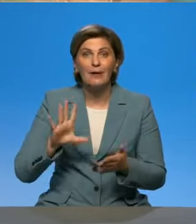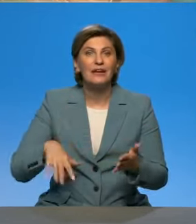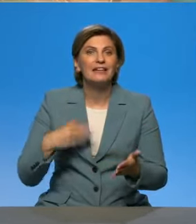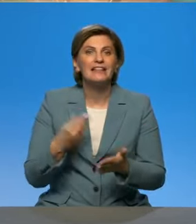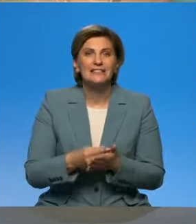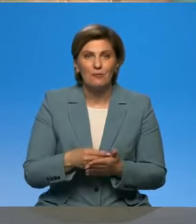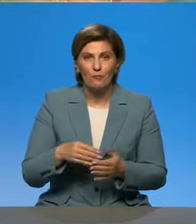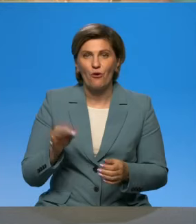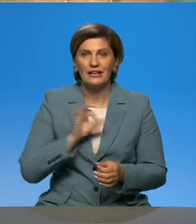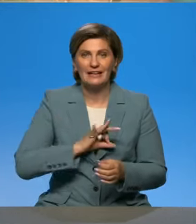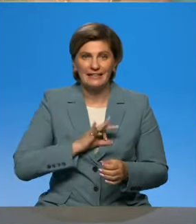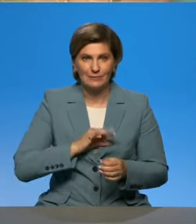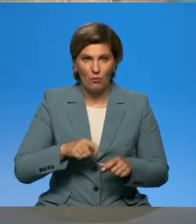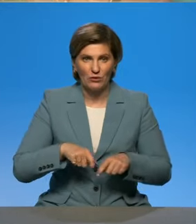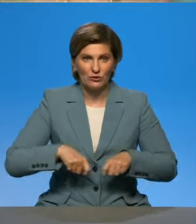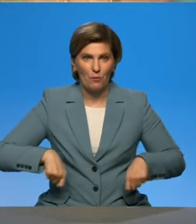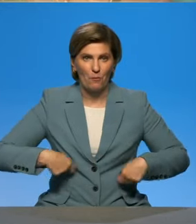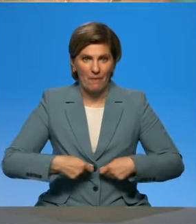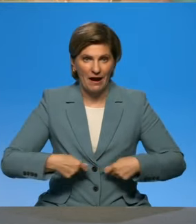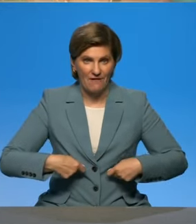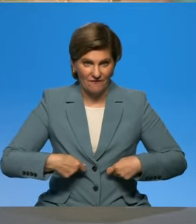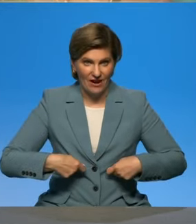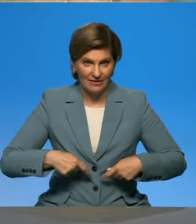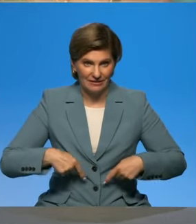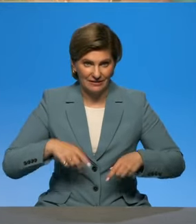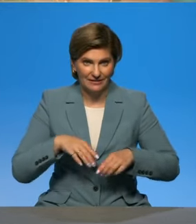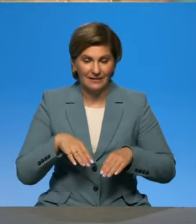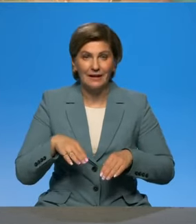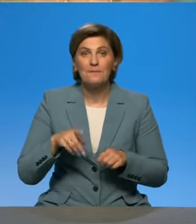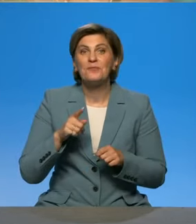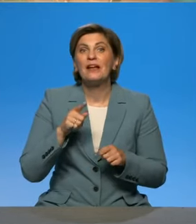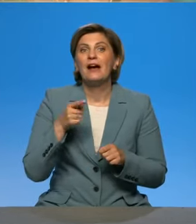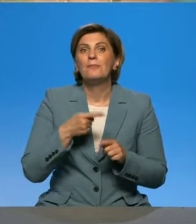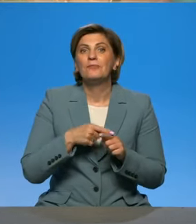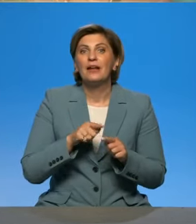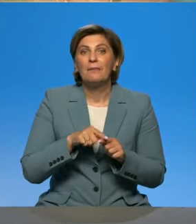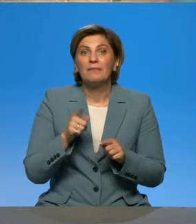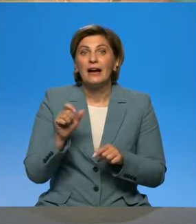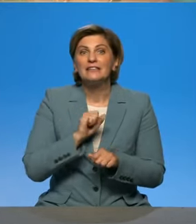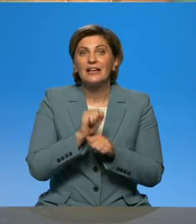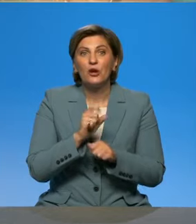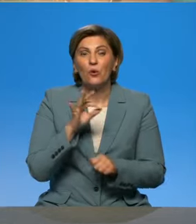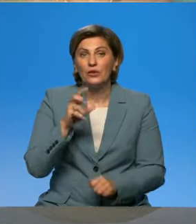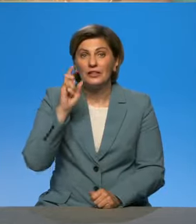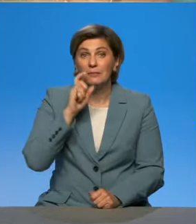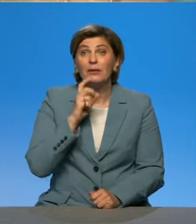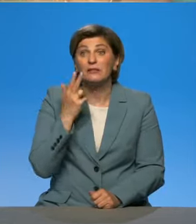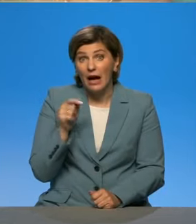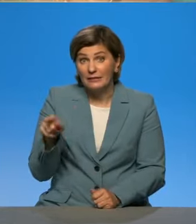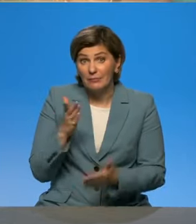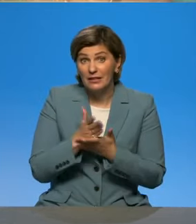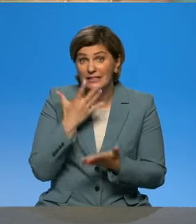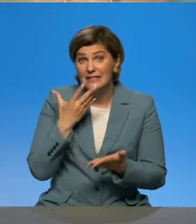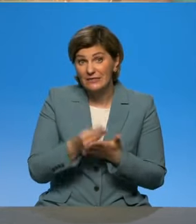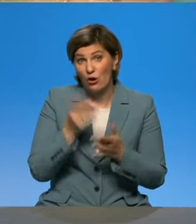повязках, что иногда это сдерживает от непонимания. Да, есть свои культурные особенности, да, есть